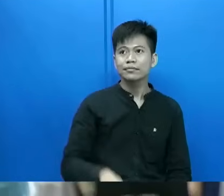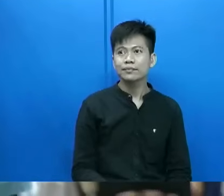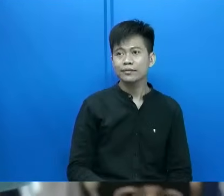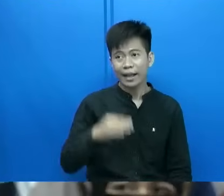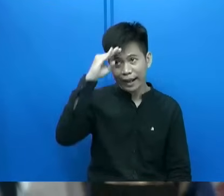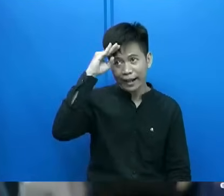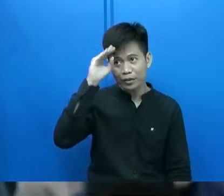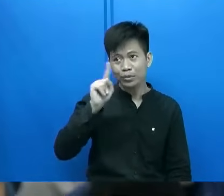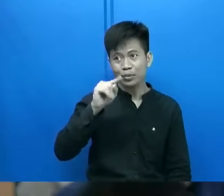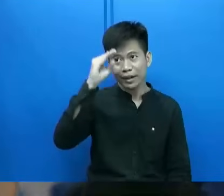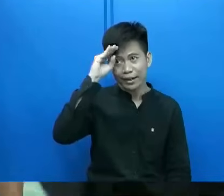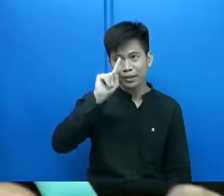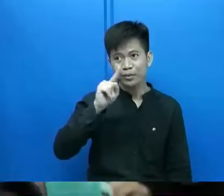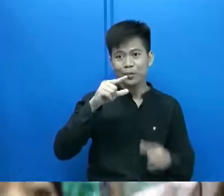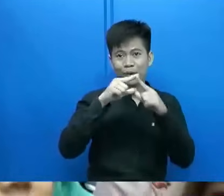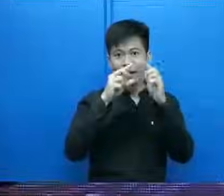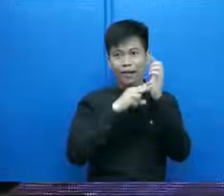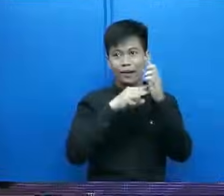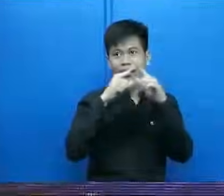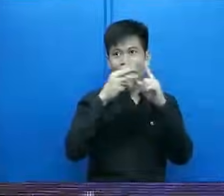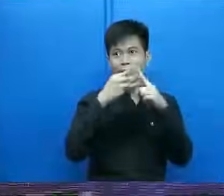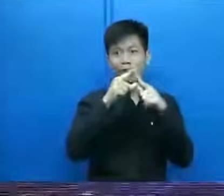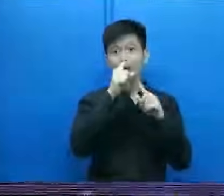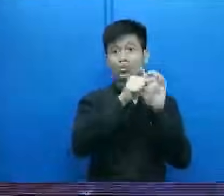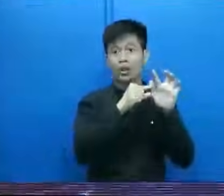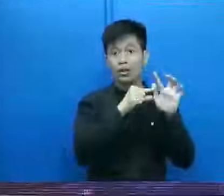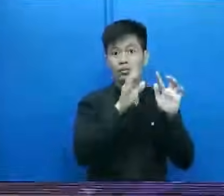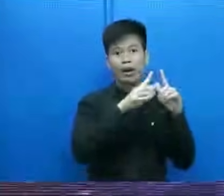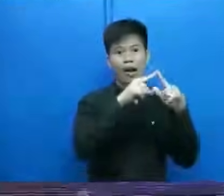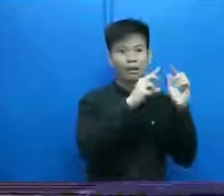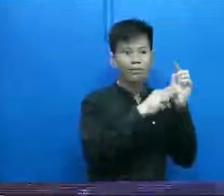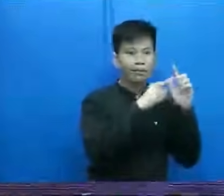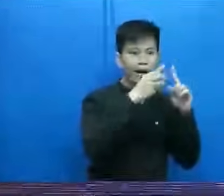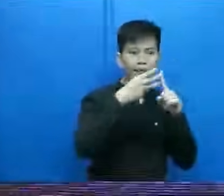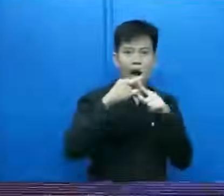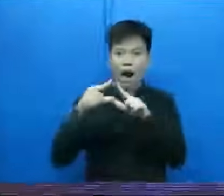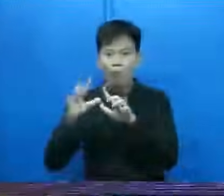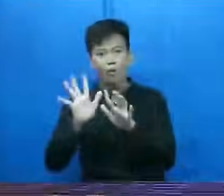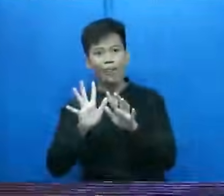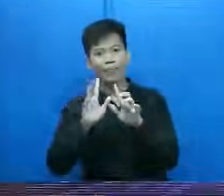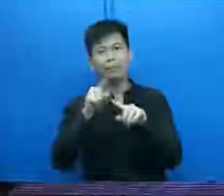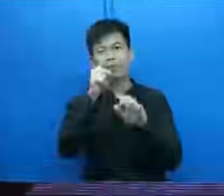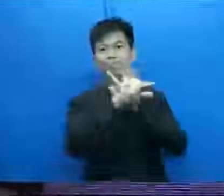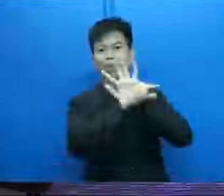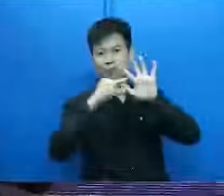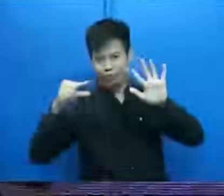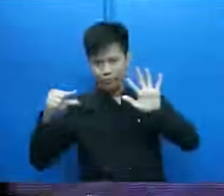Ikhwan dulu, laki-laki dulu. An-naba. Satu surat ya, bukan an-naba. Bukan. Satu surat.